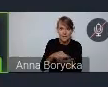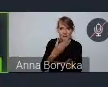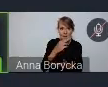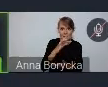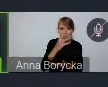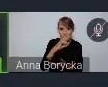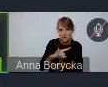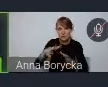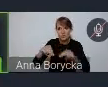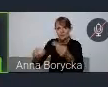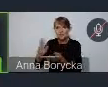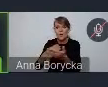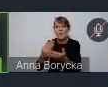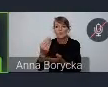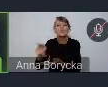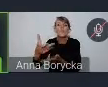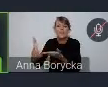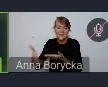finansów. Dziękuję bardzo państwu.